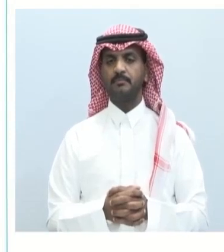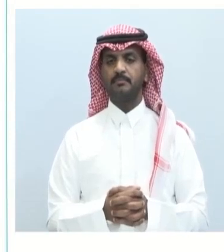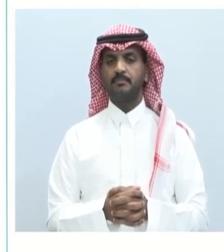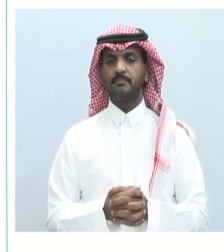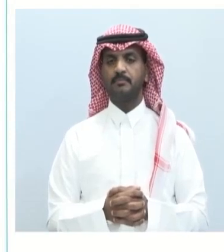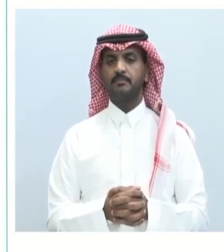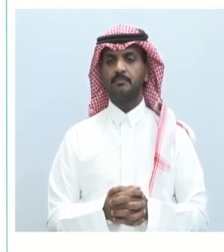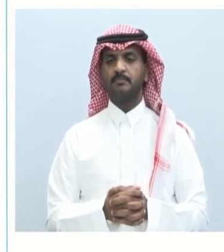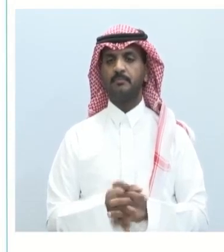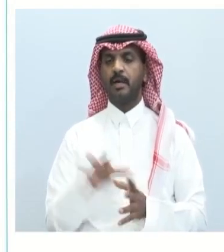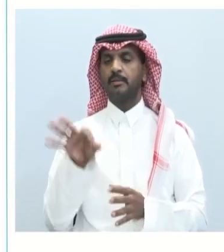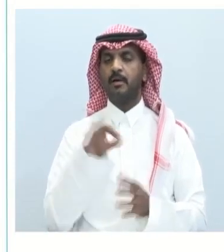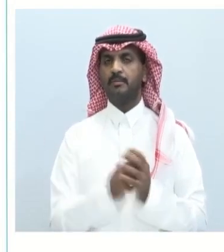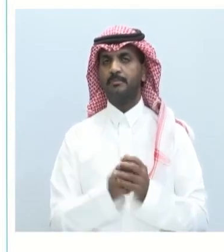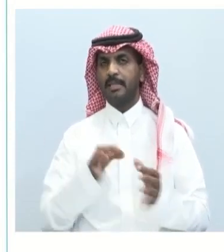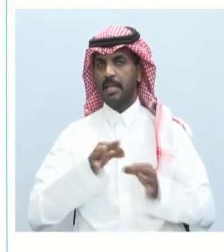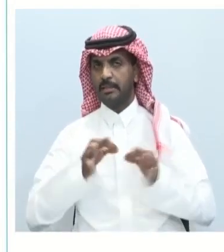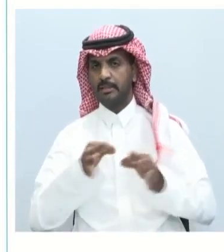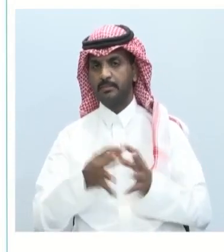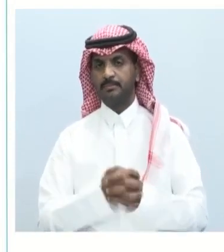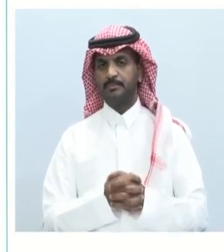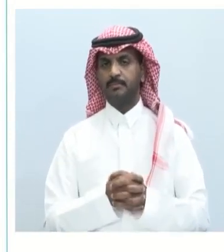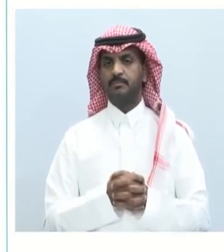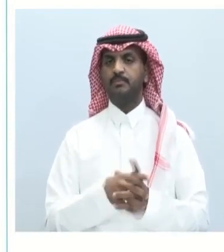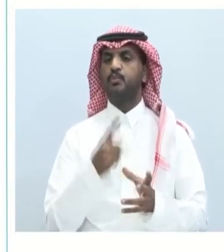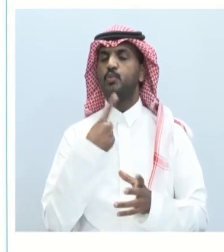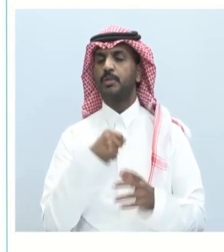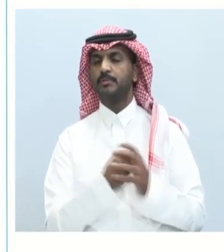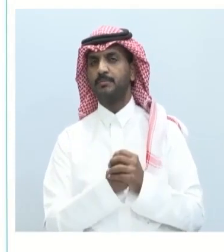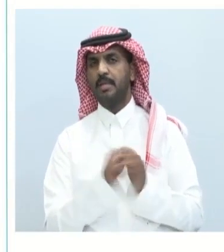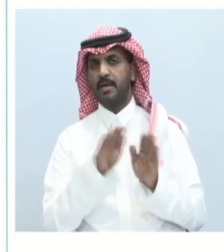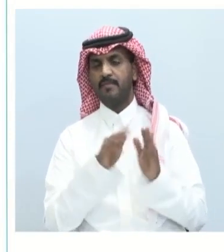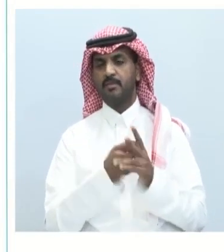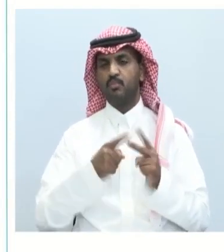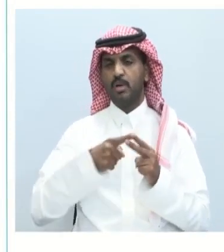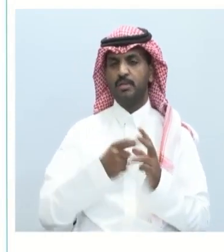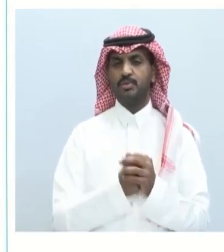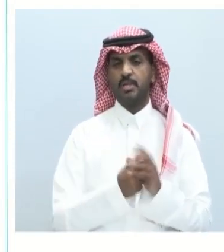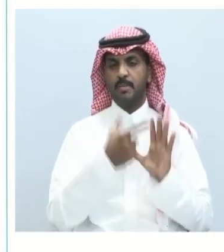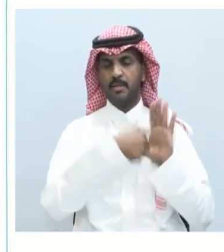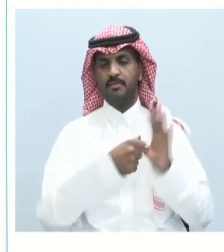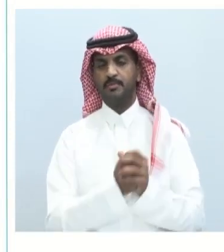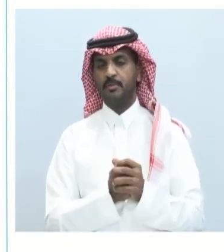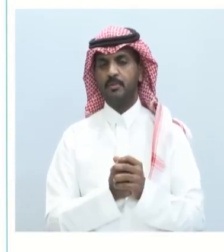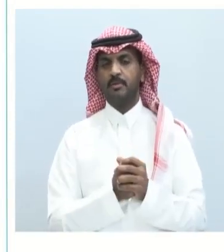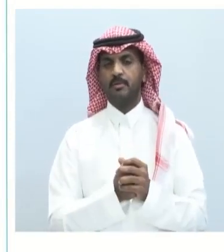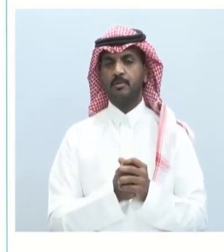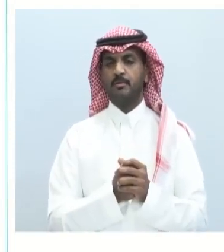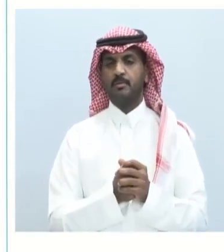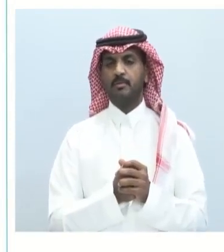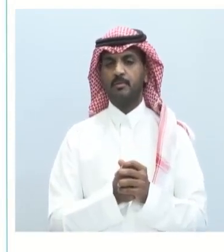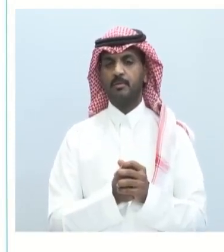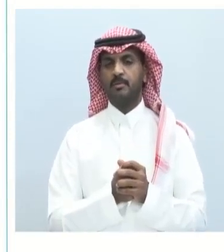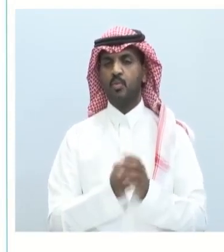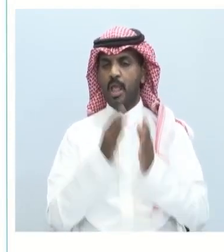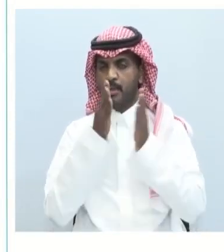ومن ثم نختار التخطيط الذي نريد من نافذه معالج النماذج وليكن على سبيل